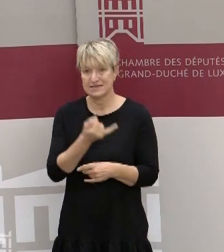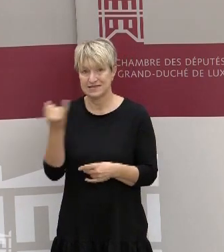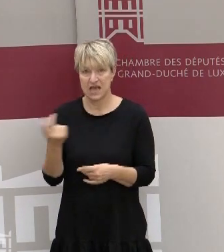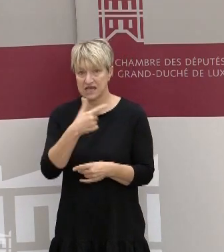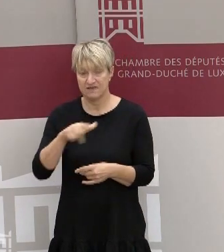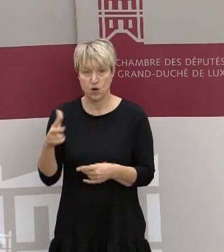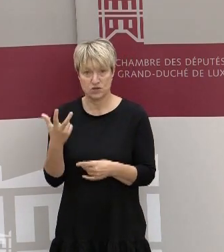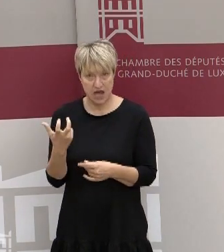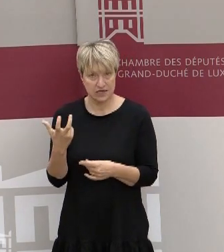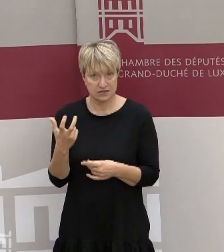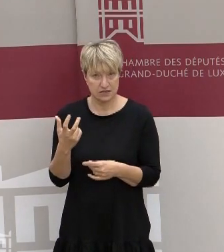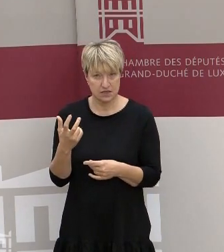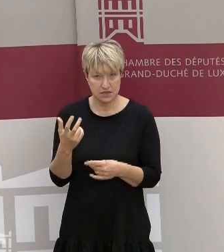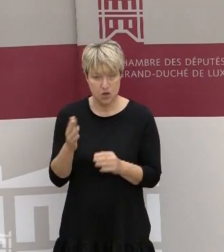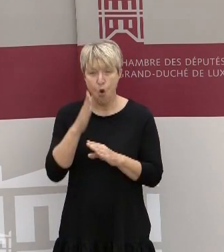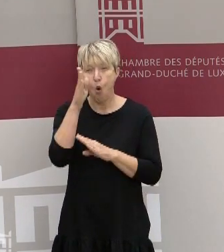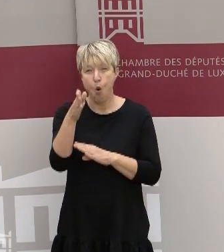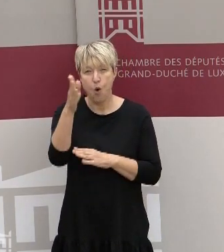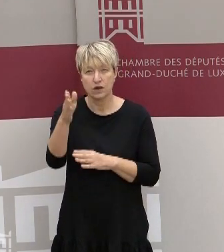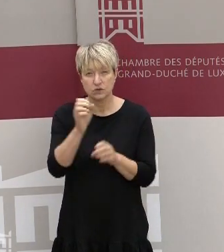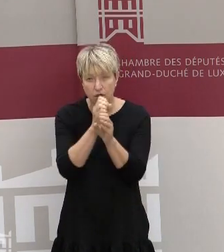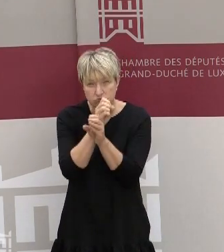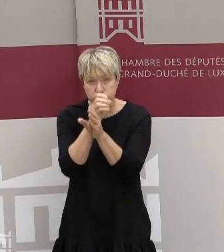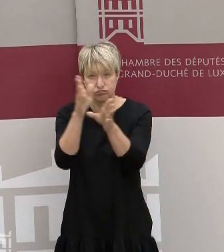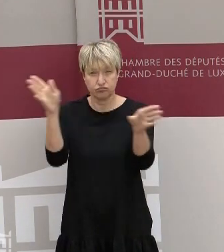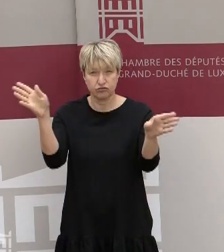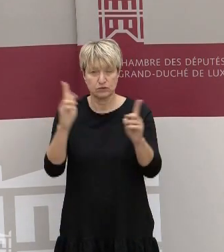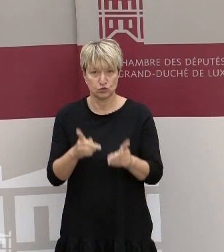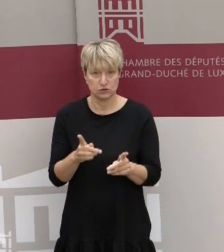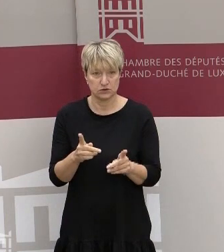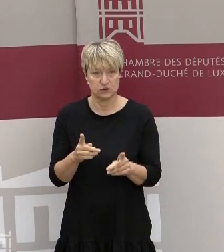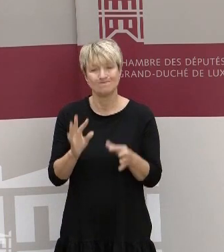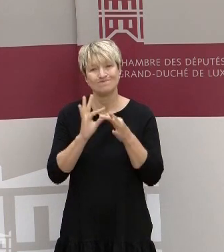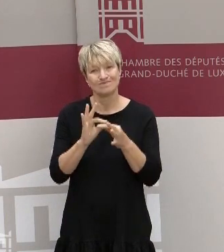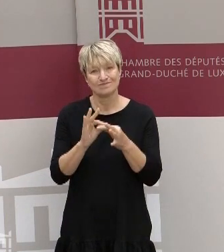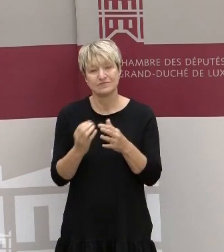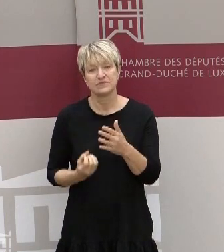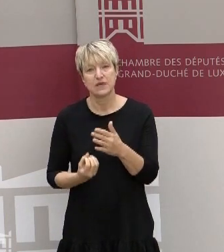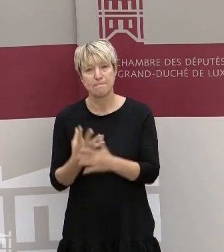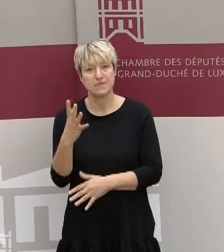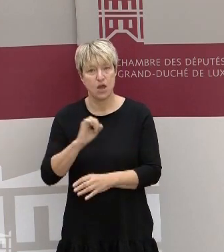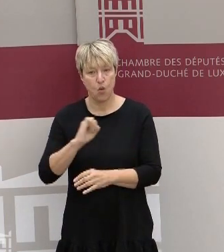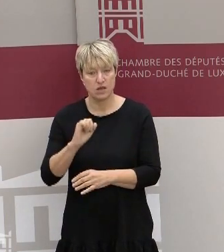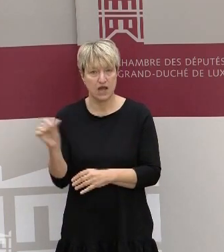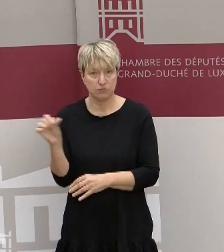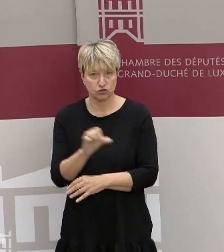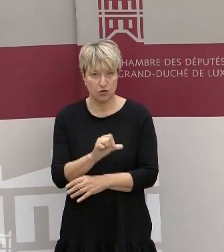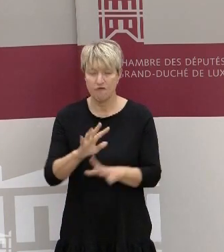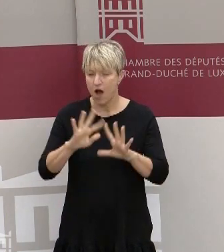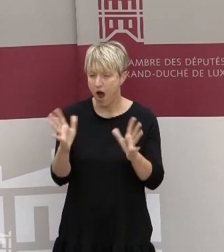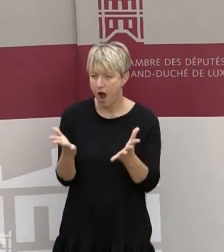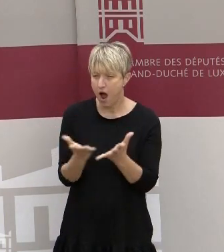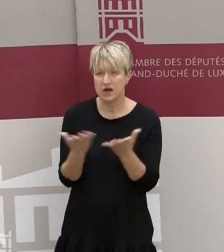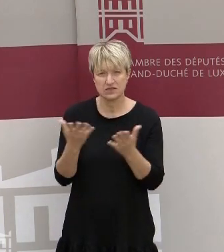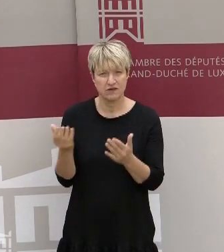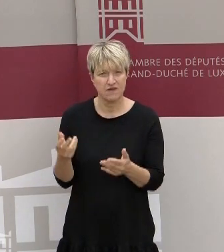Palmöl auf 0% am Biotreibstoff aufgesetzt wird. Das war übrigens parlamentarisch Spruch